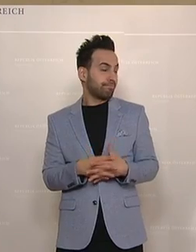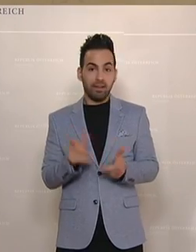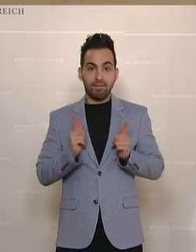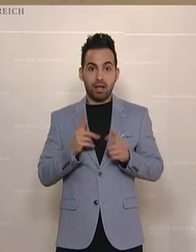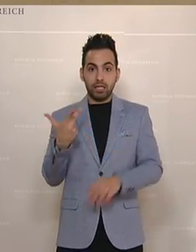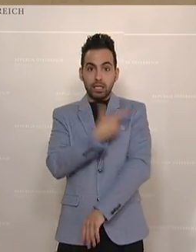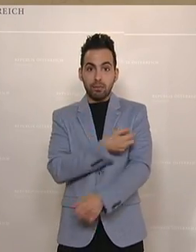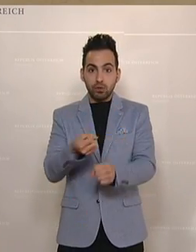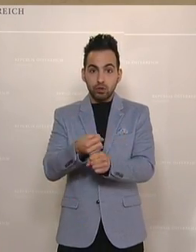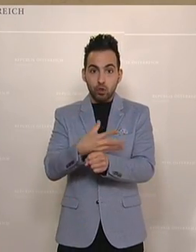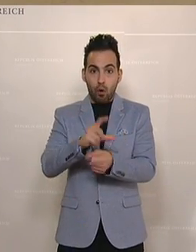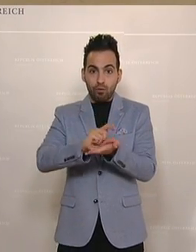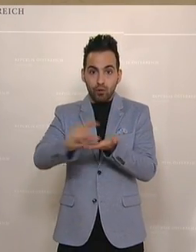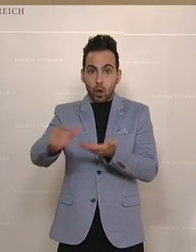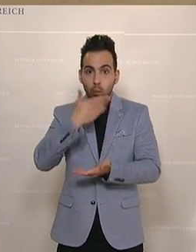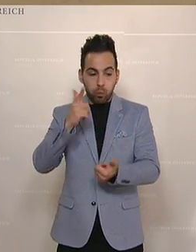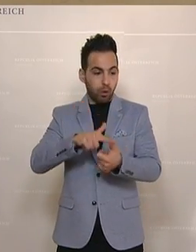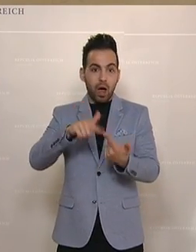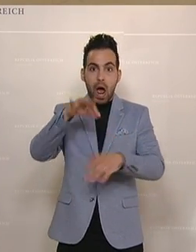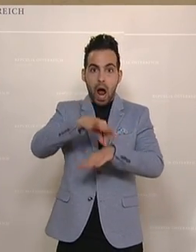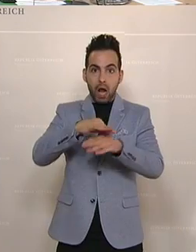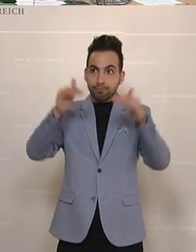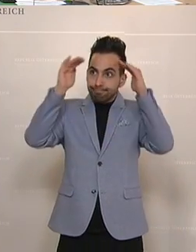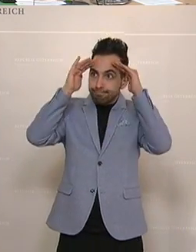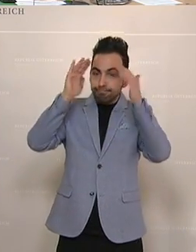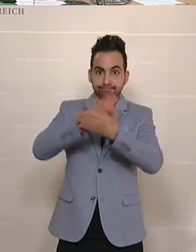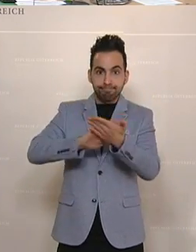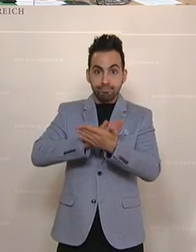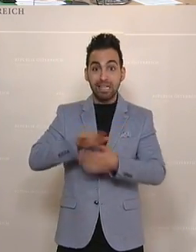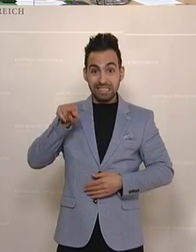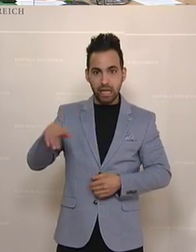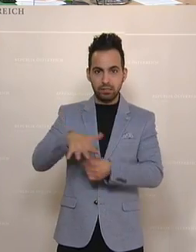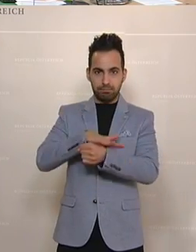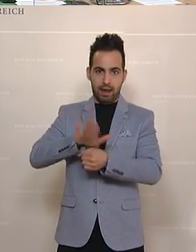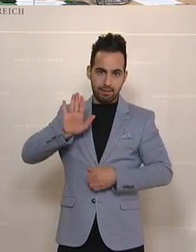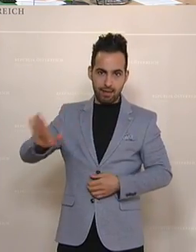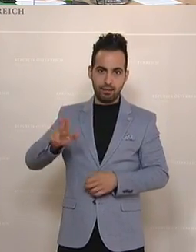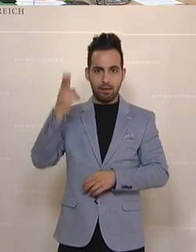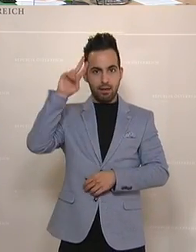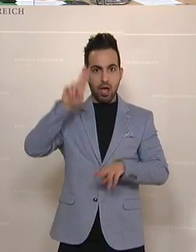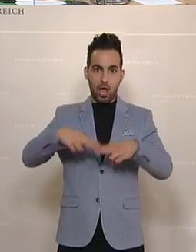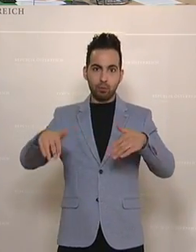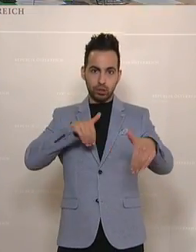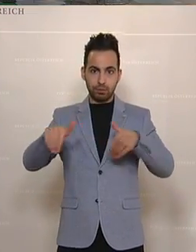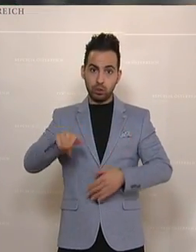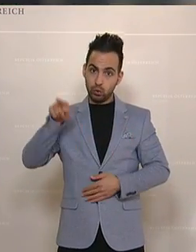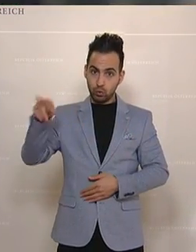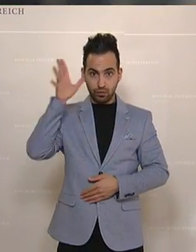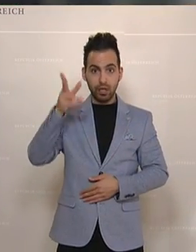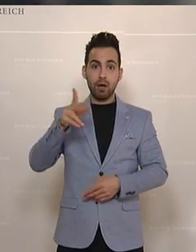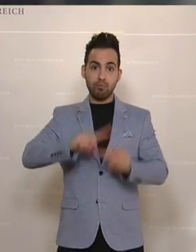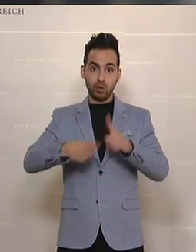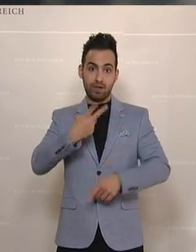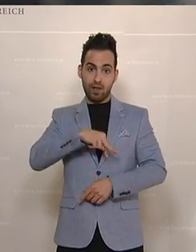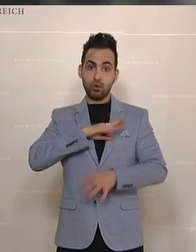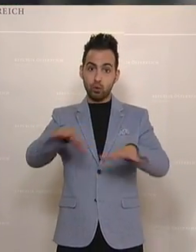die Impfärzte da sind. Das, Herr Bundesminister, fällt in Ihren Verantwortungsbereich, in Ihren Kompetenzbereich und dafür werden Sie die politische